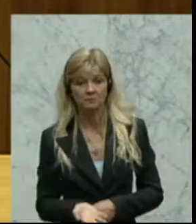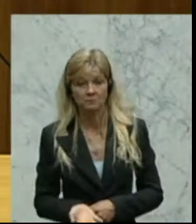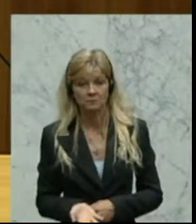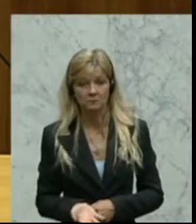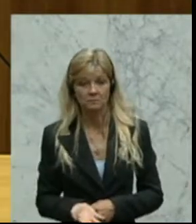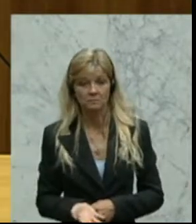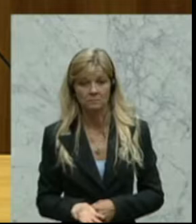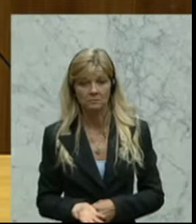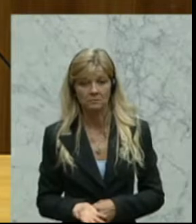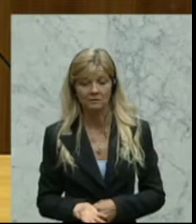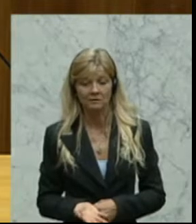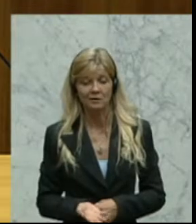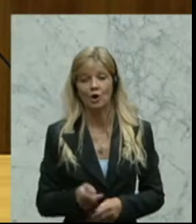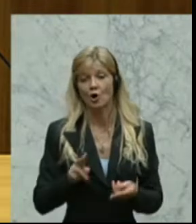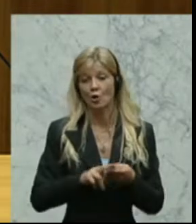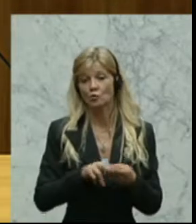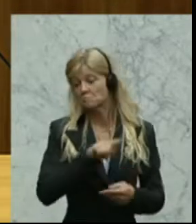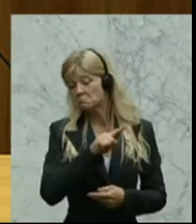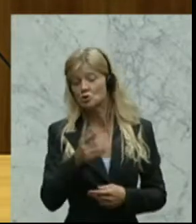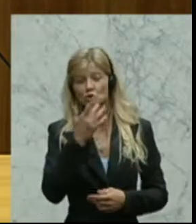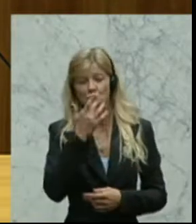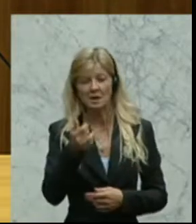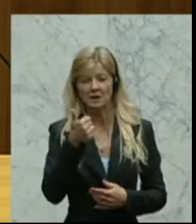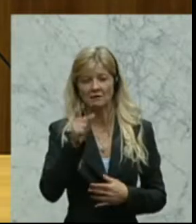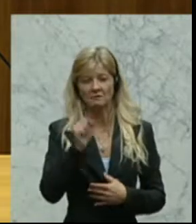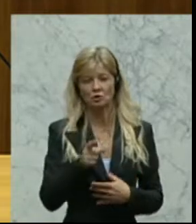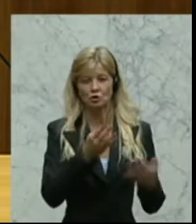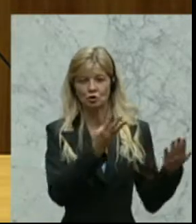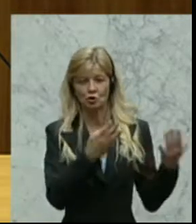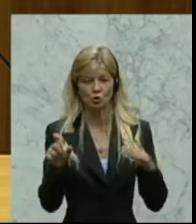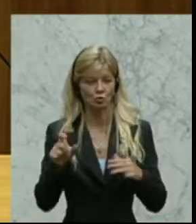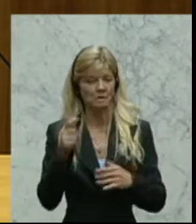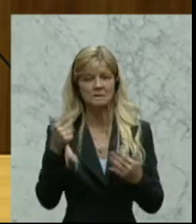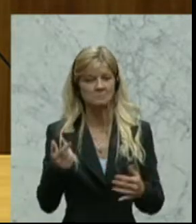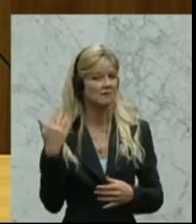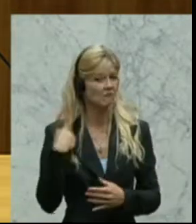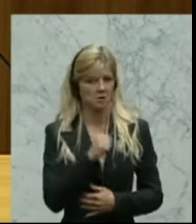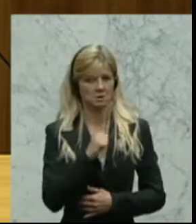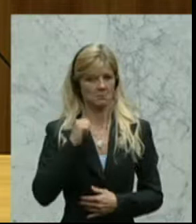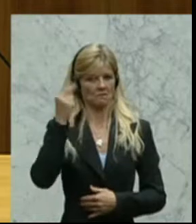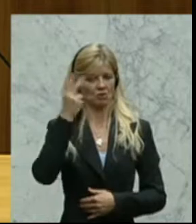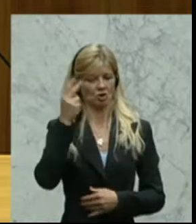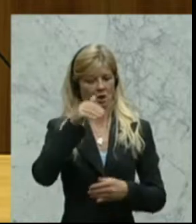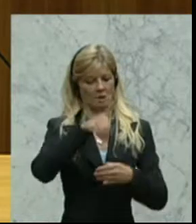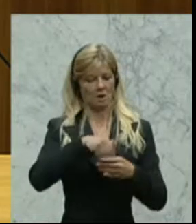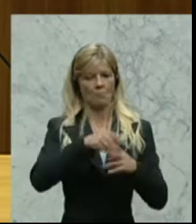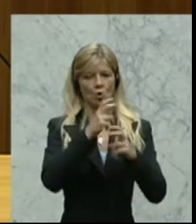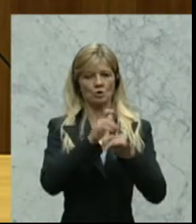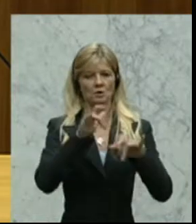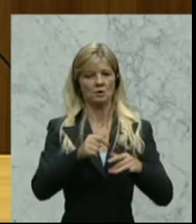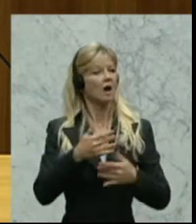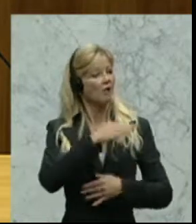späten 1970er Jahre hinein selbstverständlich, dass es in Österreich einen sehr breiten politischen, aber auch in